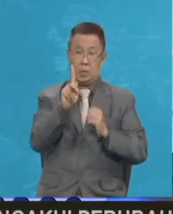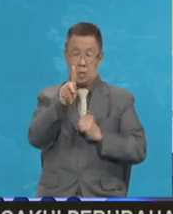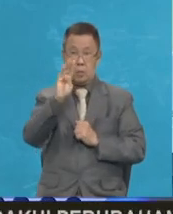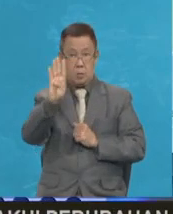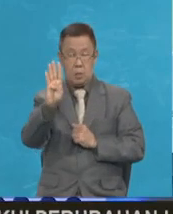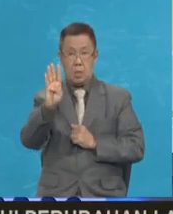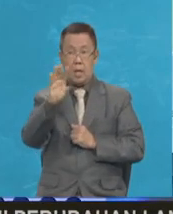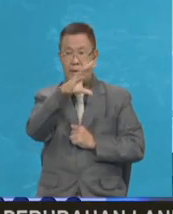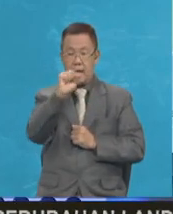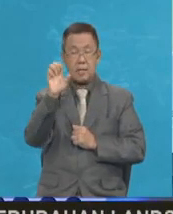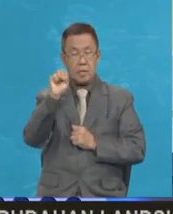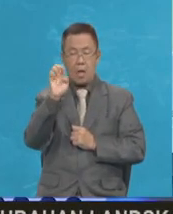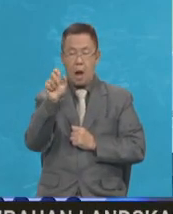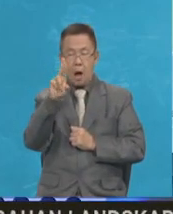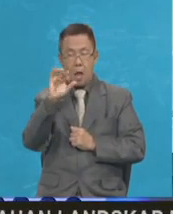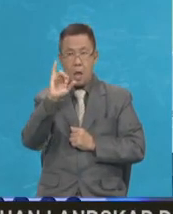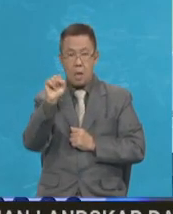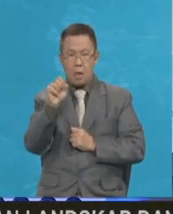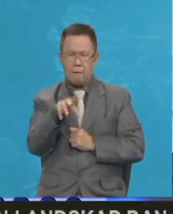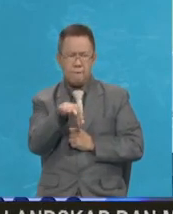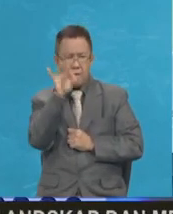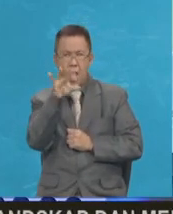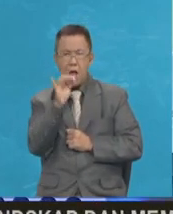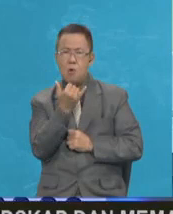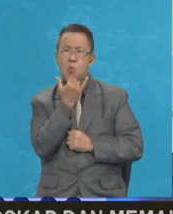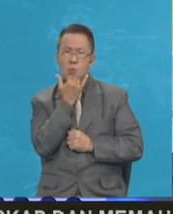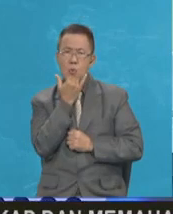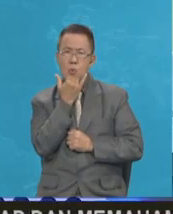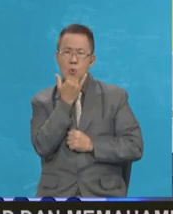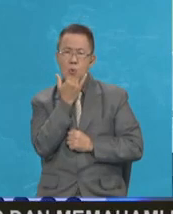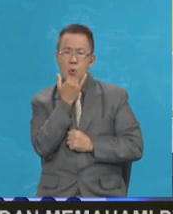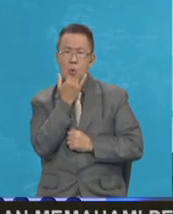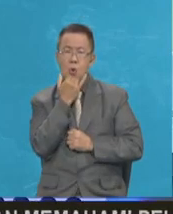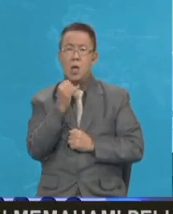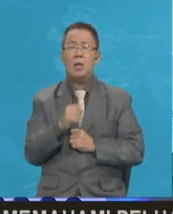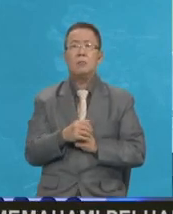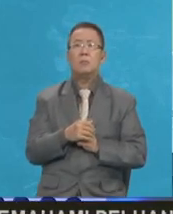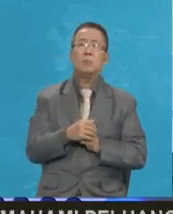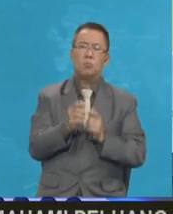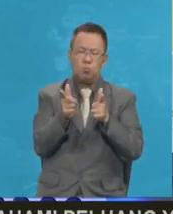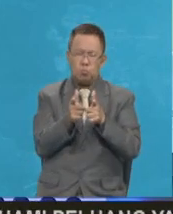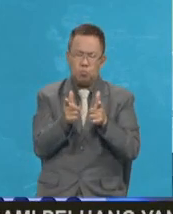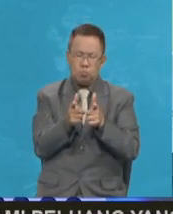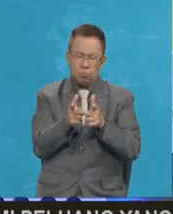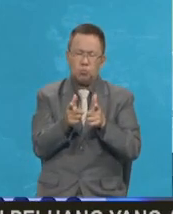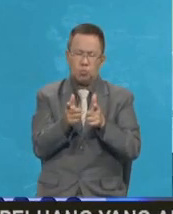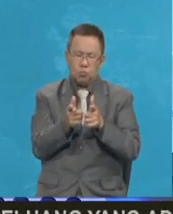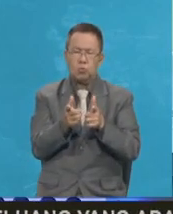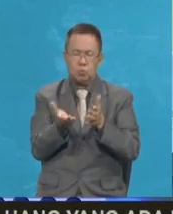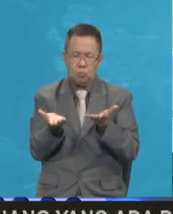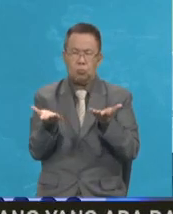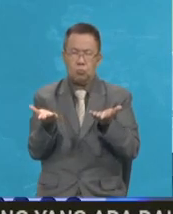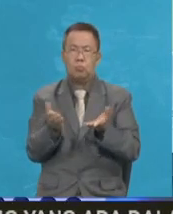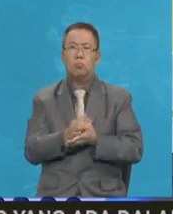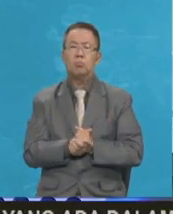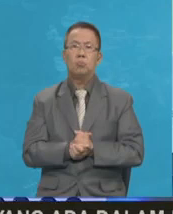Coldplay dan ceria selepas didapati melakukan kesalahan di bawah octex selahan kesalahan kecil part 12 kurungan